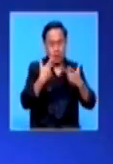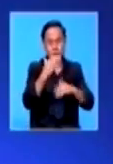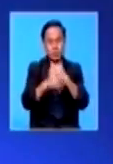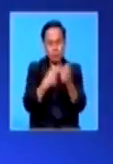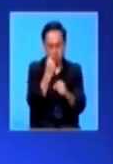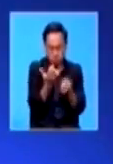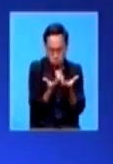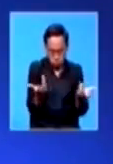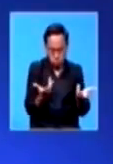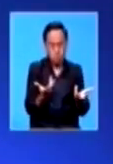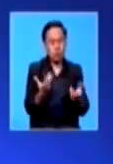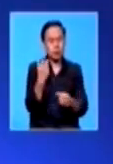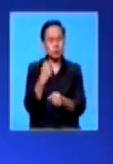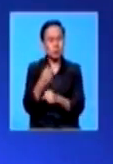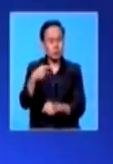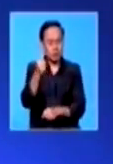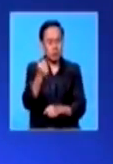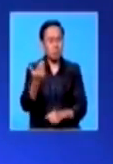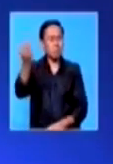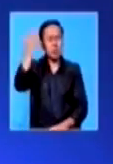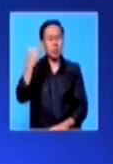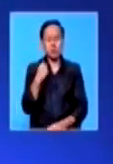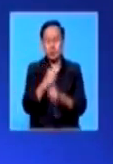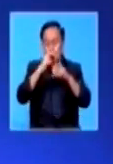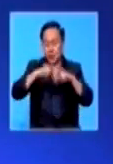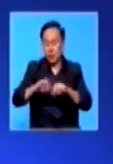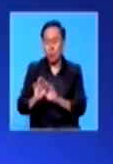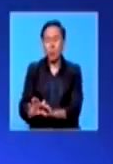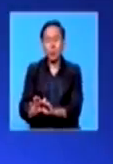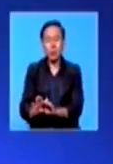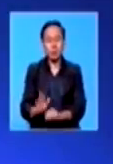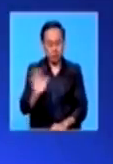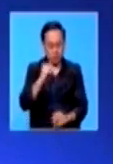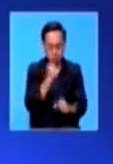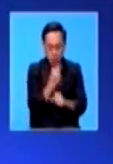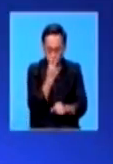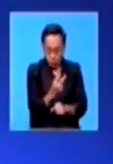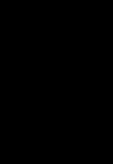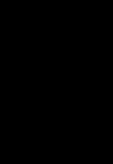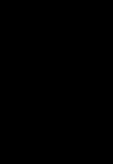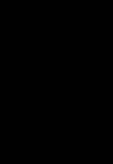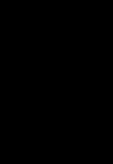ปกันมาแล้วก็เก็บเข้าโต๊ะอะไรทำนองนี้ผมไม่ยอมละนะดึงควักออกมาหมดอะอันไหนไม่ดีก็รื้อใหม่ทำ